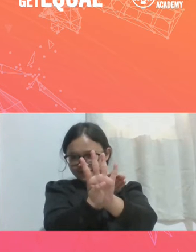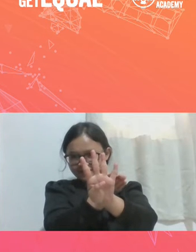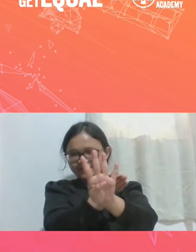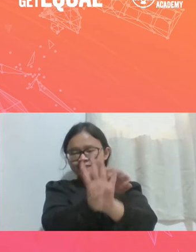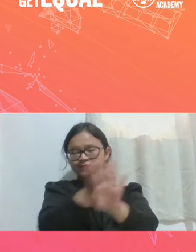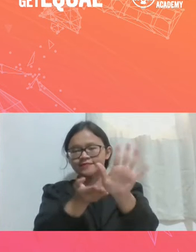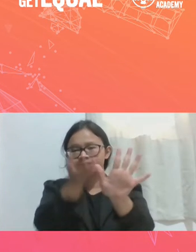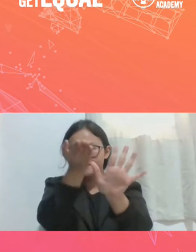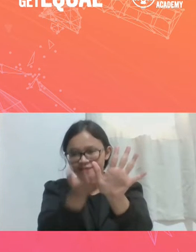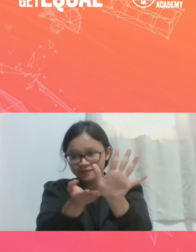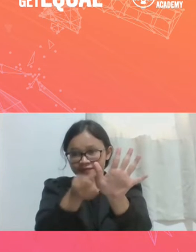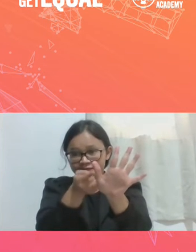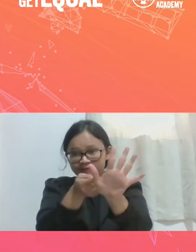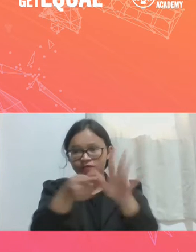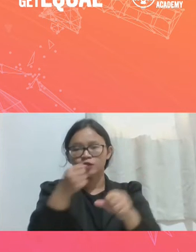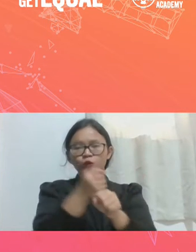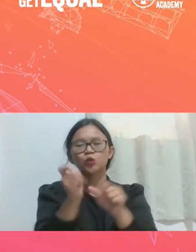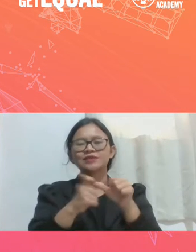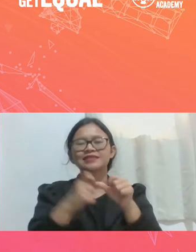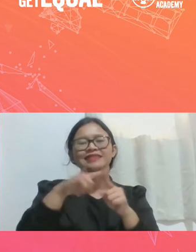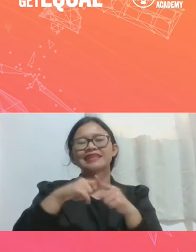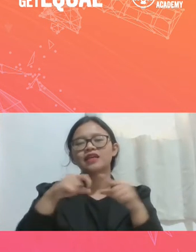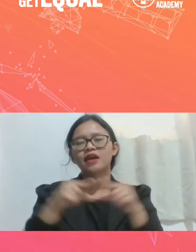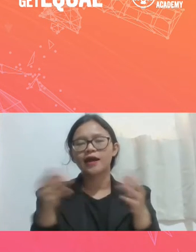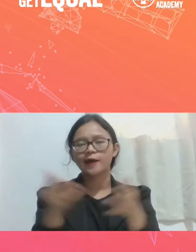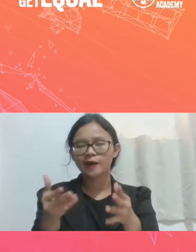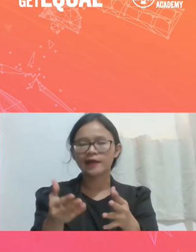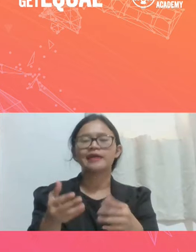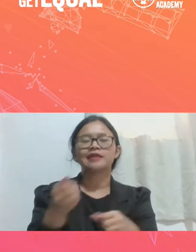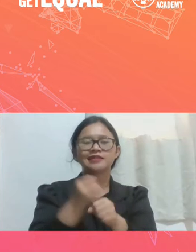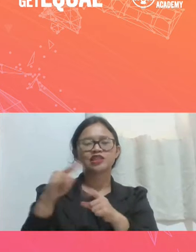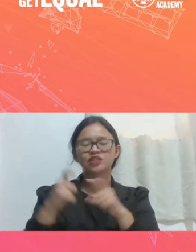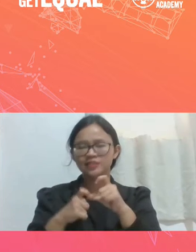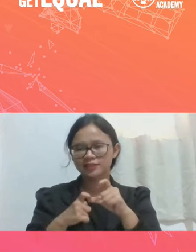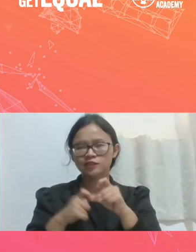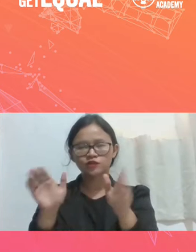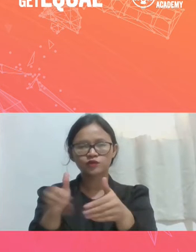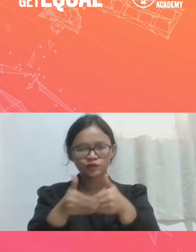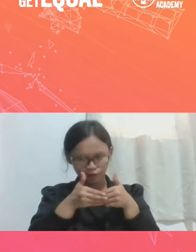ada Gustika Yusuf Hatta dari Girls Peace and Security.